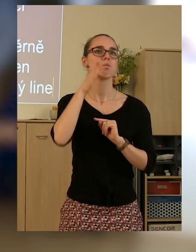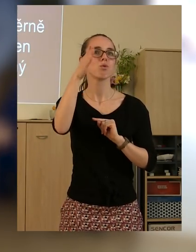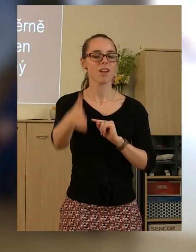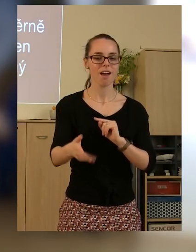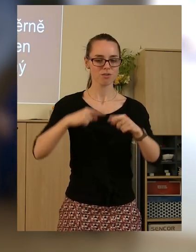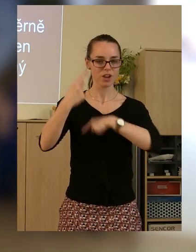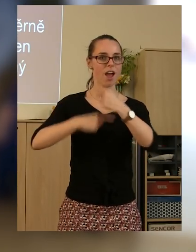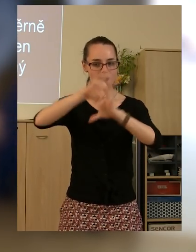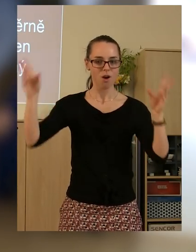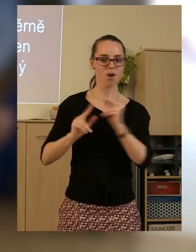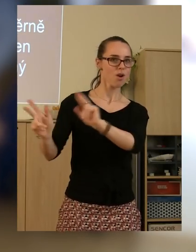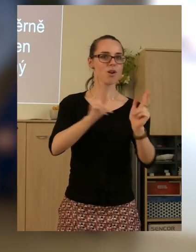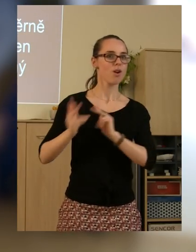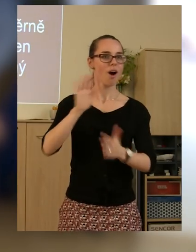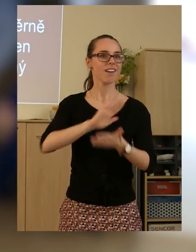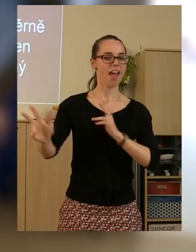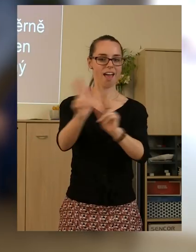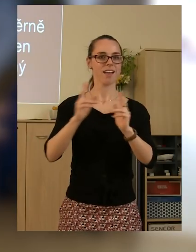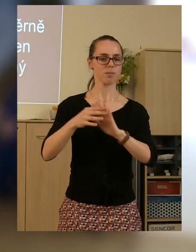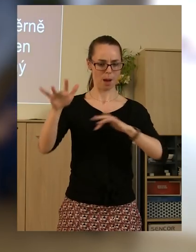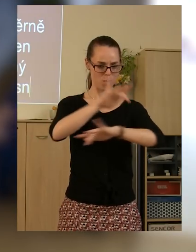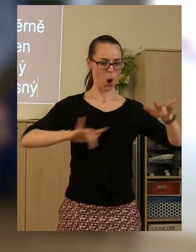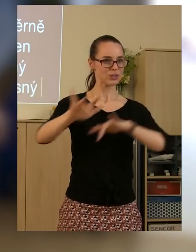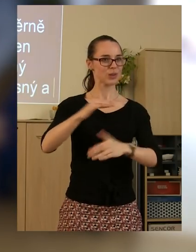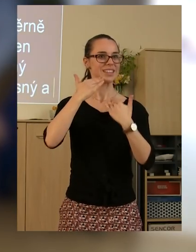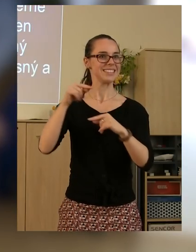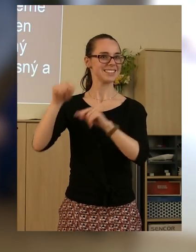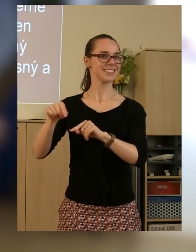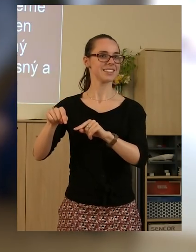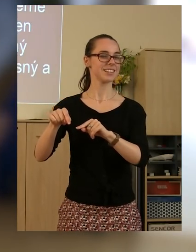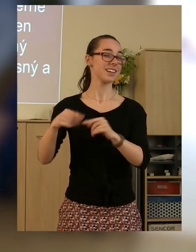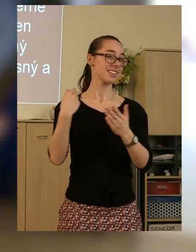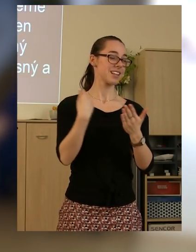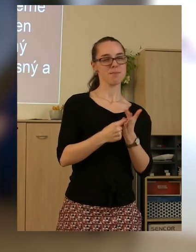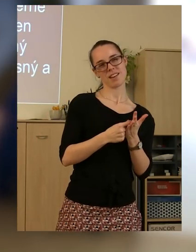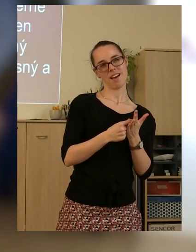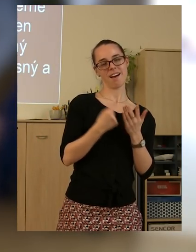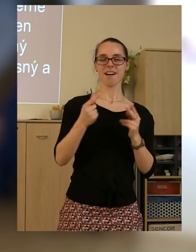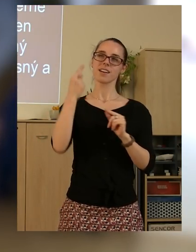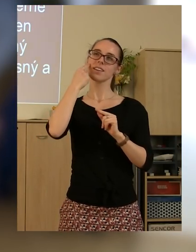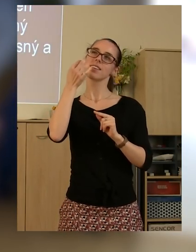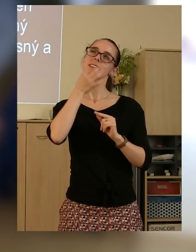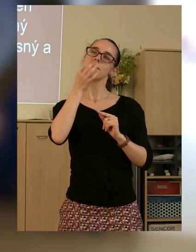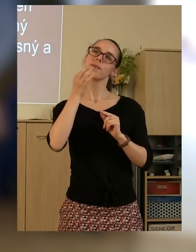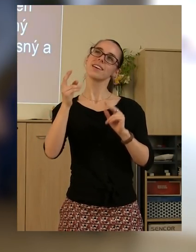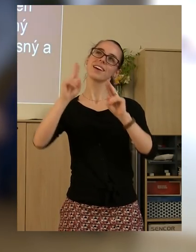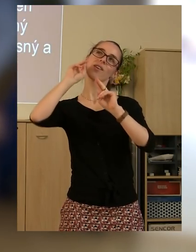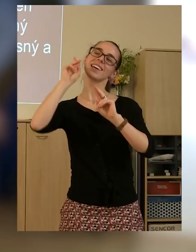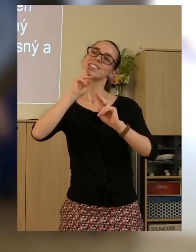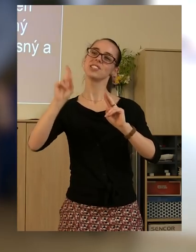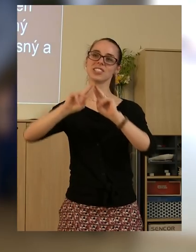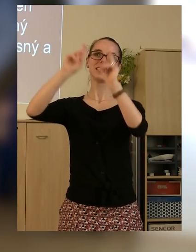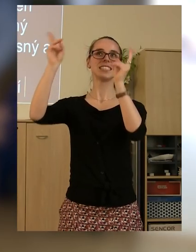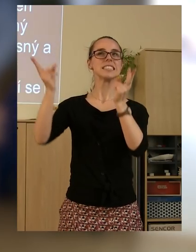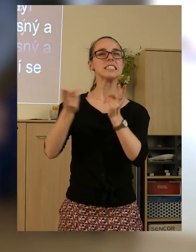mýlím, no. Ale takhle se to zdá mně a v tom se mně zdá, že svět neslyšících je jakoby zase blíž tomu